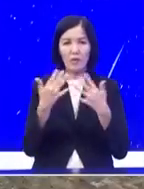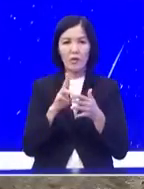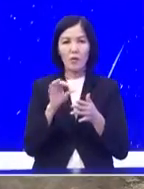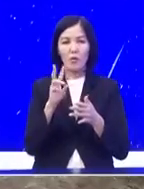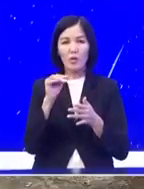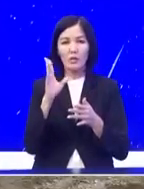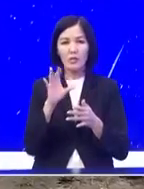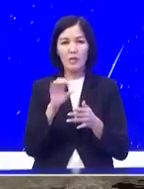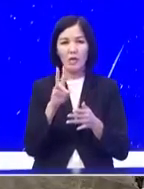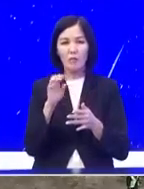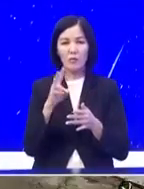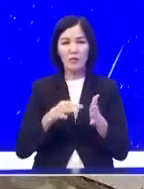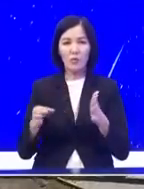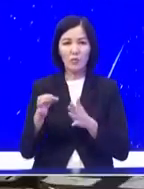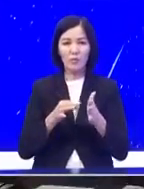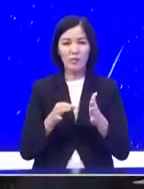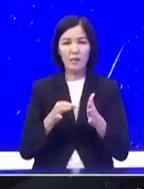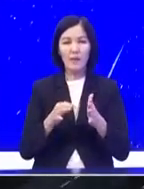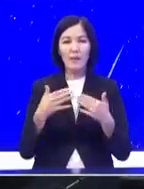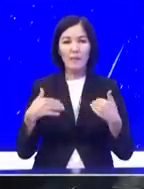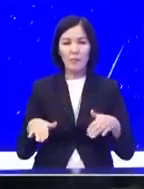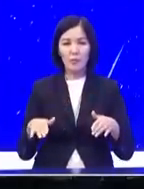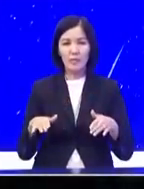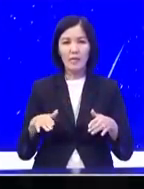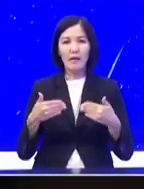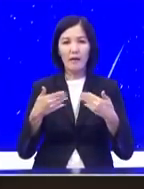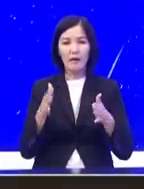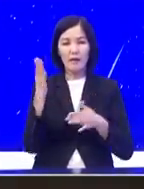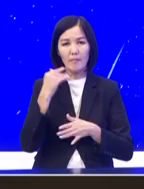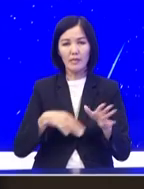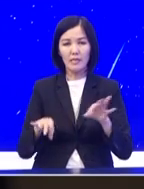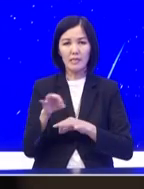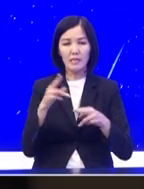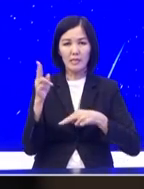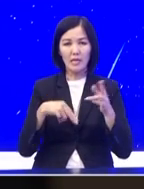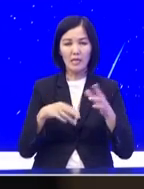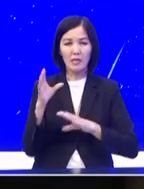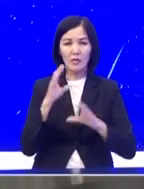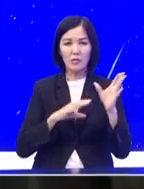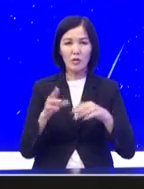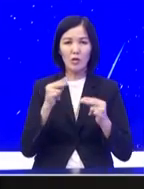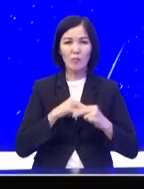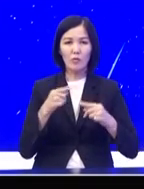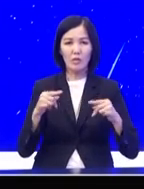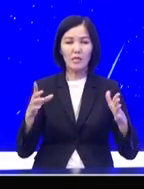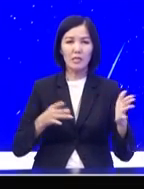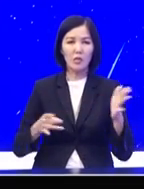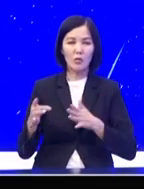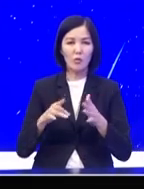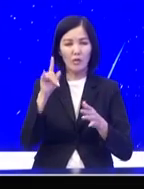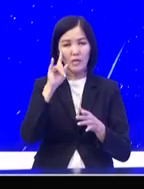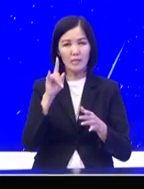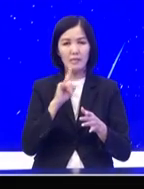года в поселке Кургалжын Акмолинской области. После окончания Алматинского архитектурно-строительного института работал в разных регионах